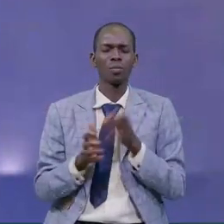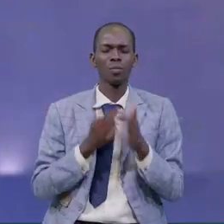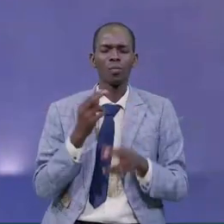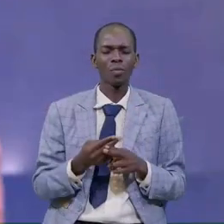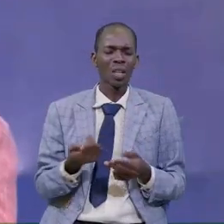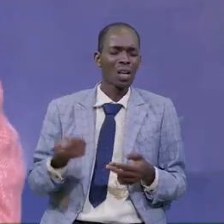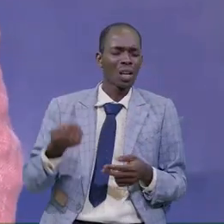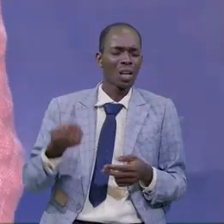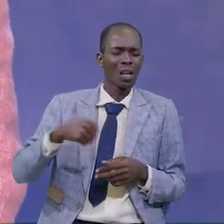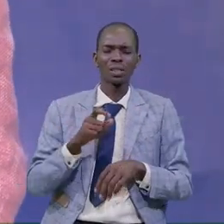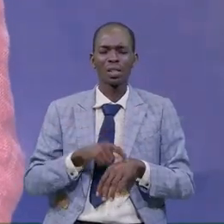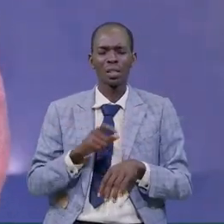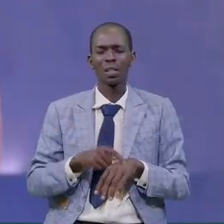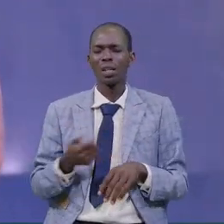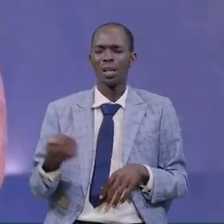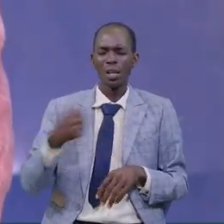À tout moment,